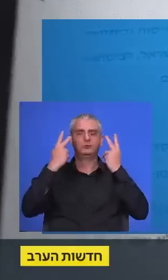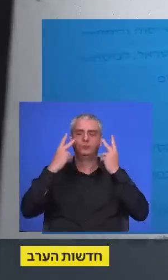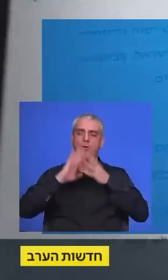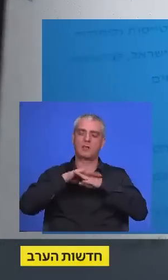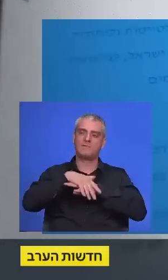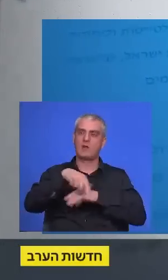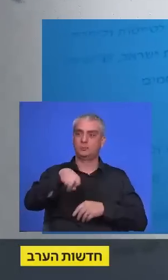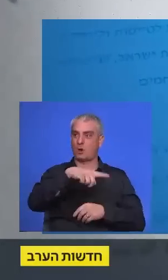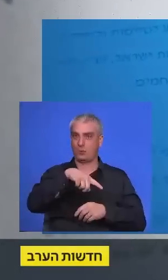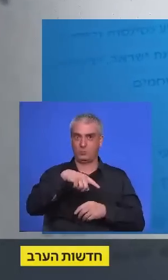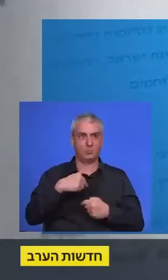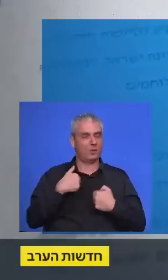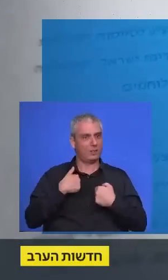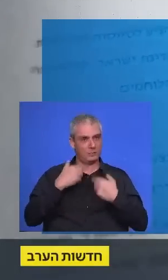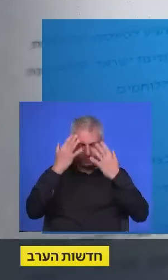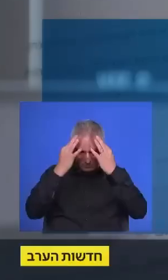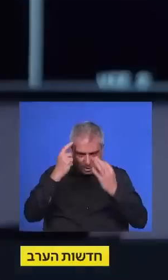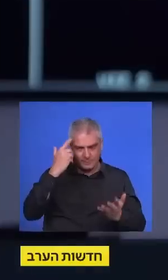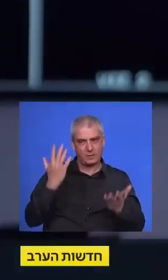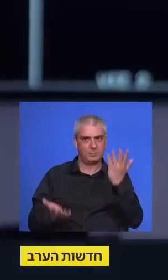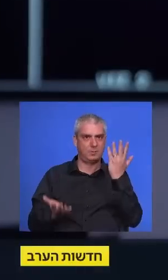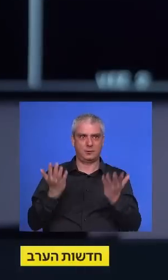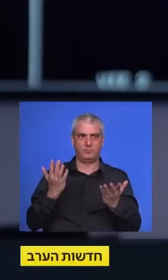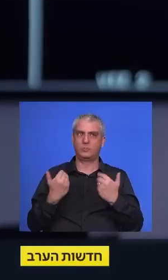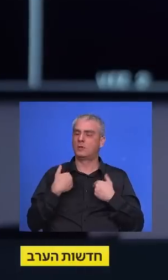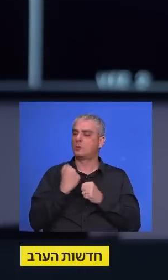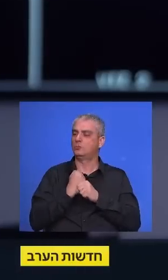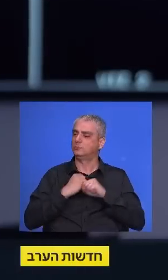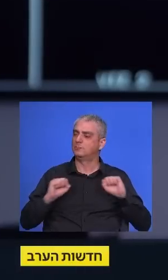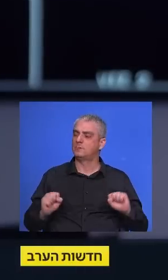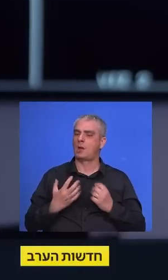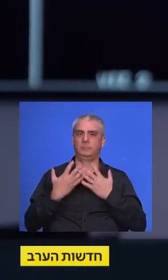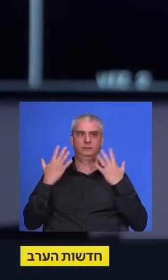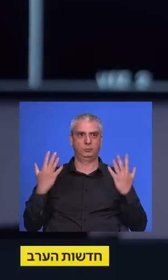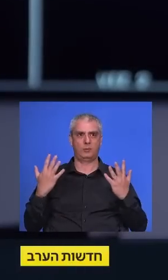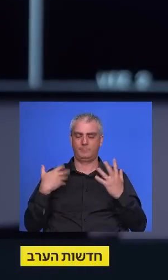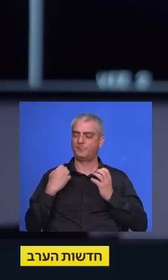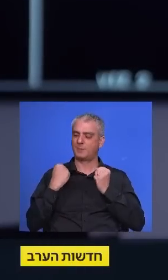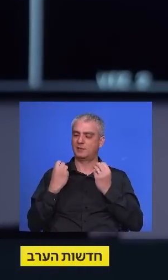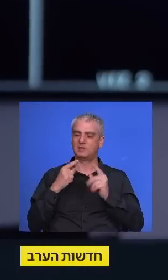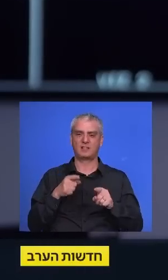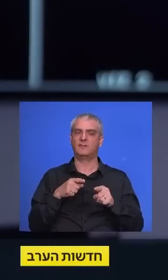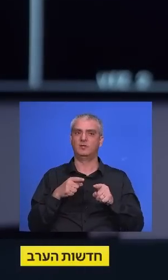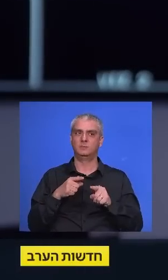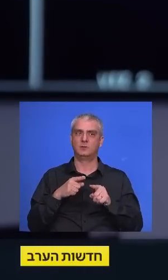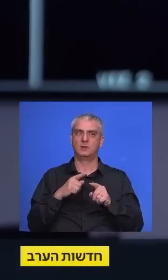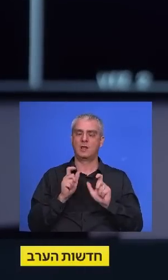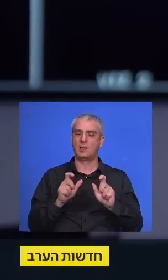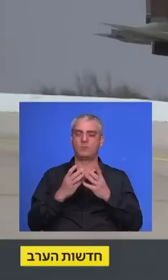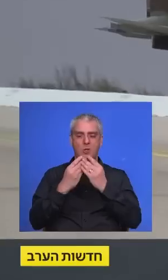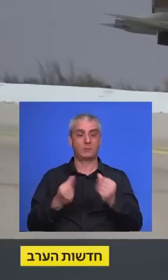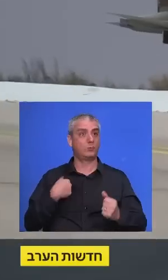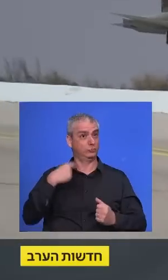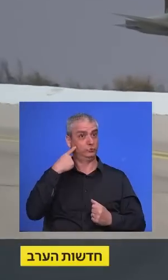וההשלכות. אני מכבד את ההתלבטות. אנחנו עושים מאמצים רבים להחזיק את הדבר הזה, למנוע את ההתפוררות. אנחנו שומעים